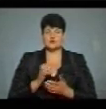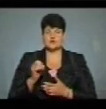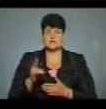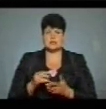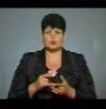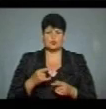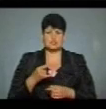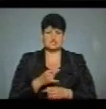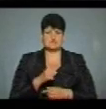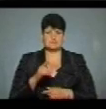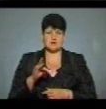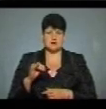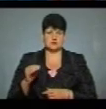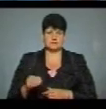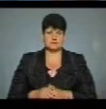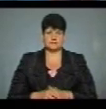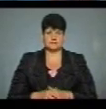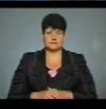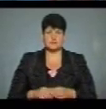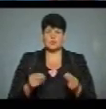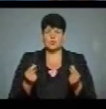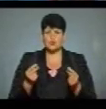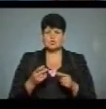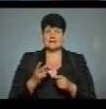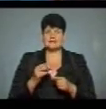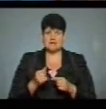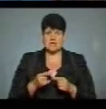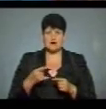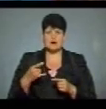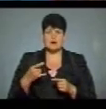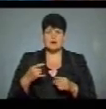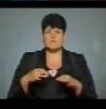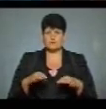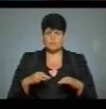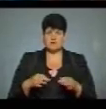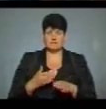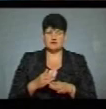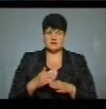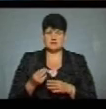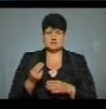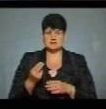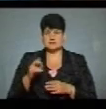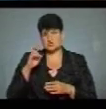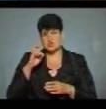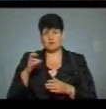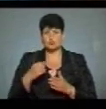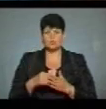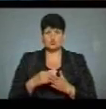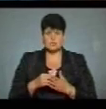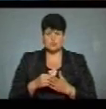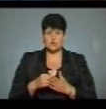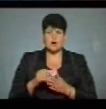таксі у Збаражі. Кошти на автомобіль виділені за кошти платників податків, тобто з державного бюджету,